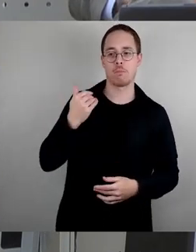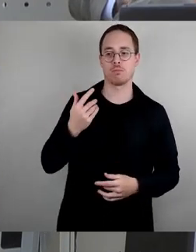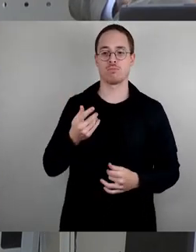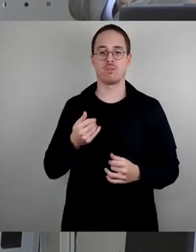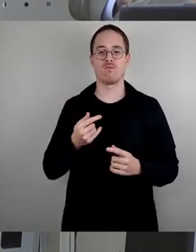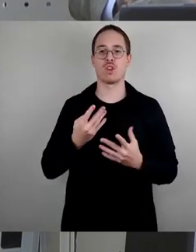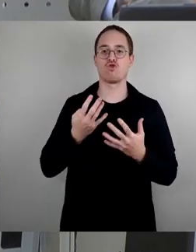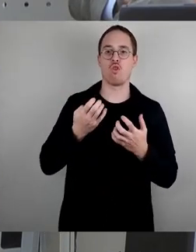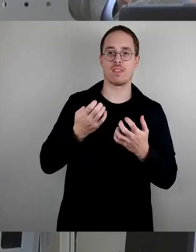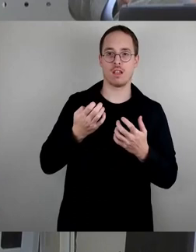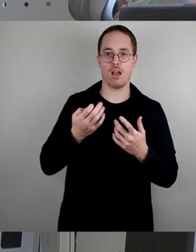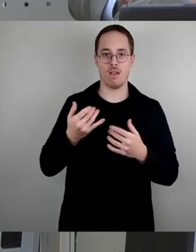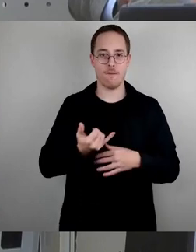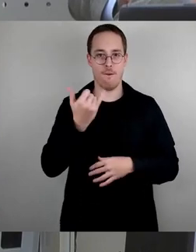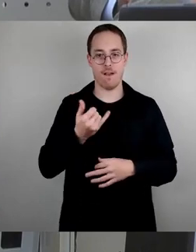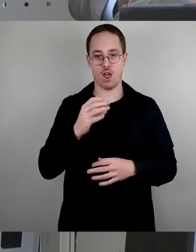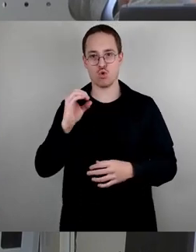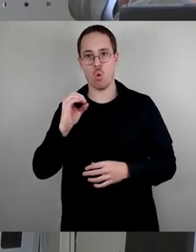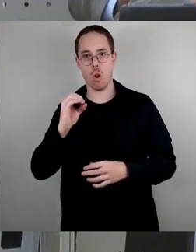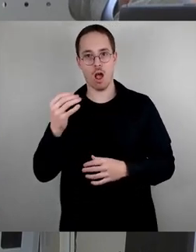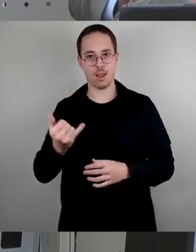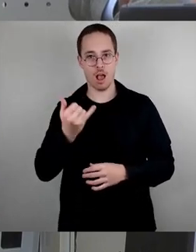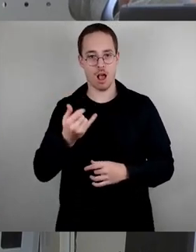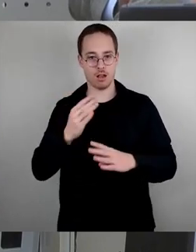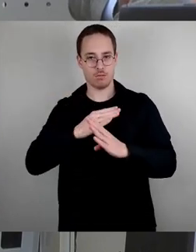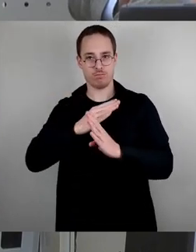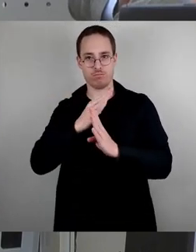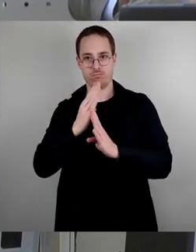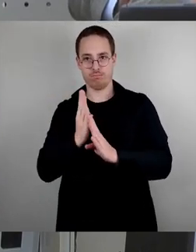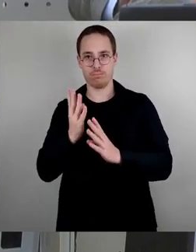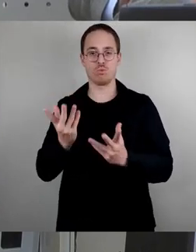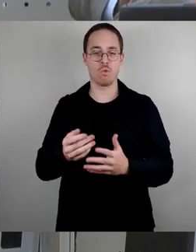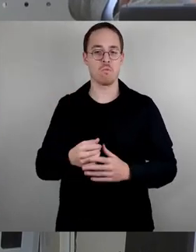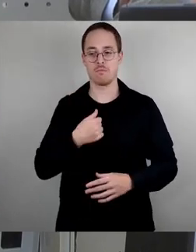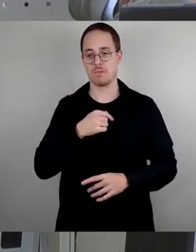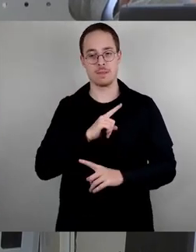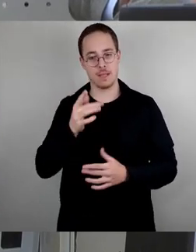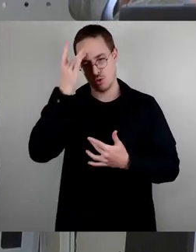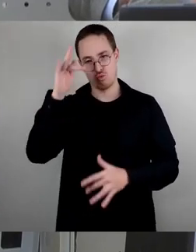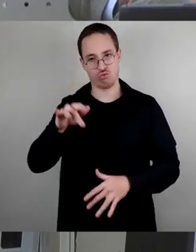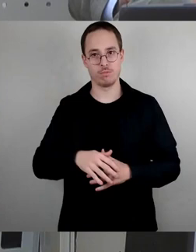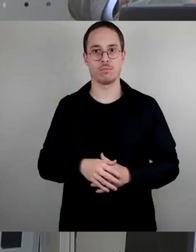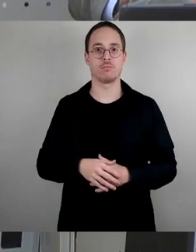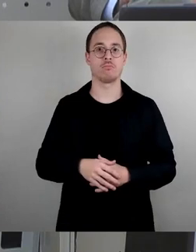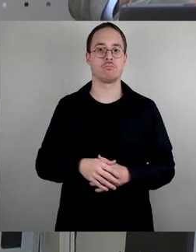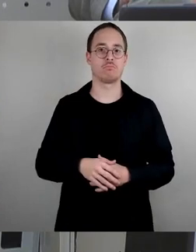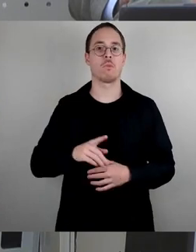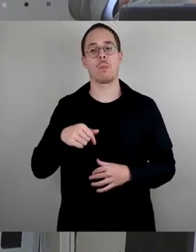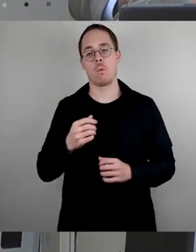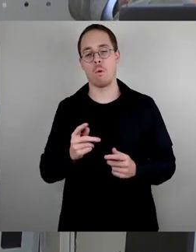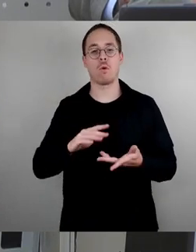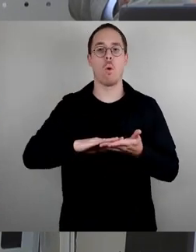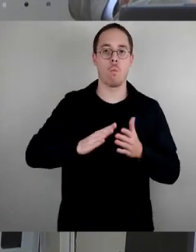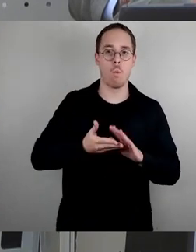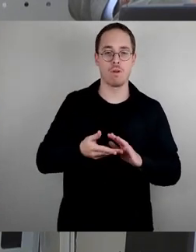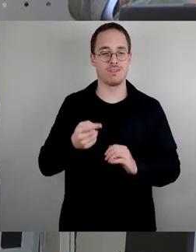sind, im Prinzip in der Regel nicht zugestimmt. Es sind dann Kompromisse gemacht worden, wie bei der Königsbrücker Straße, wo man auch im Prinzip die Anlieger